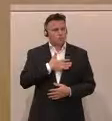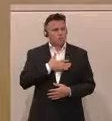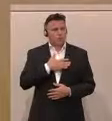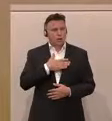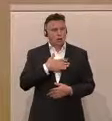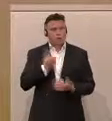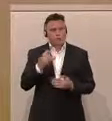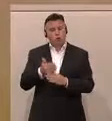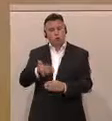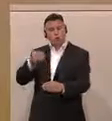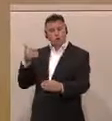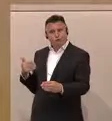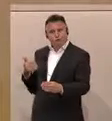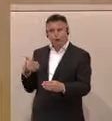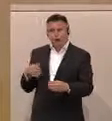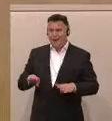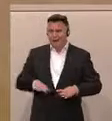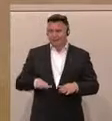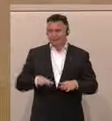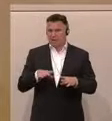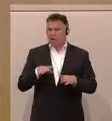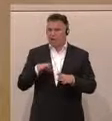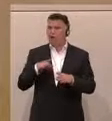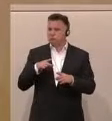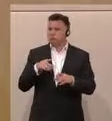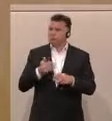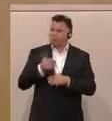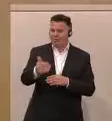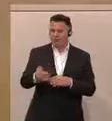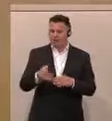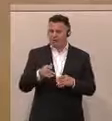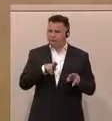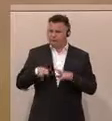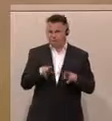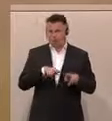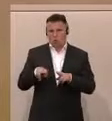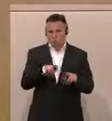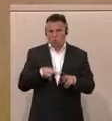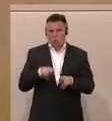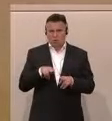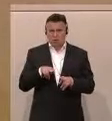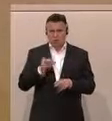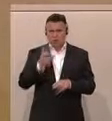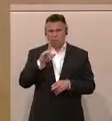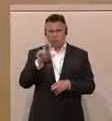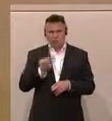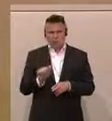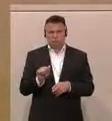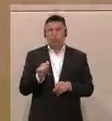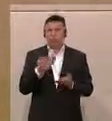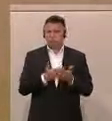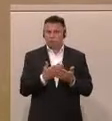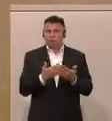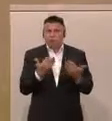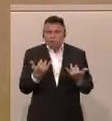nach, vor und nach Ibiza. Und die Anschauung jetzt erst recht ist die